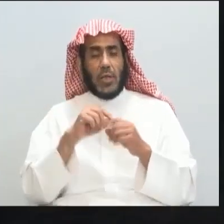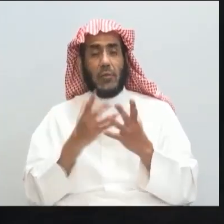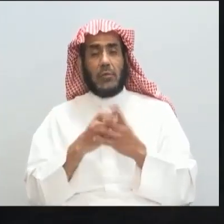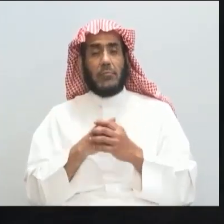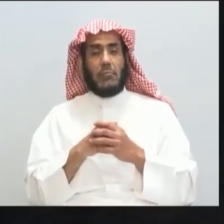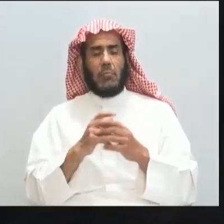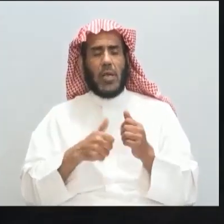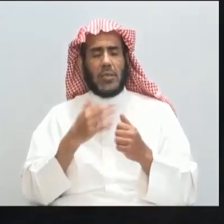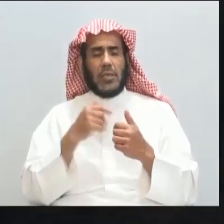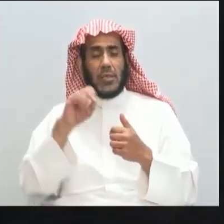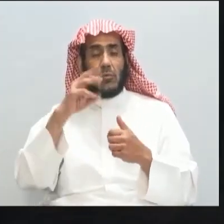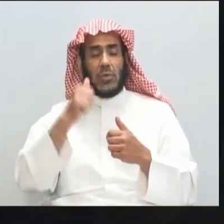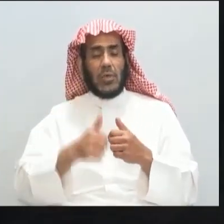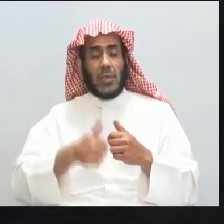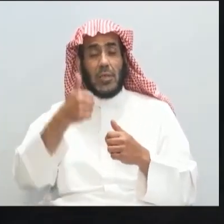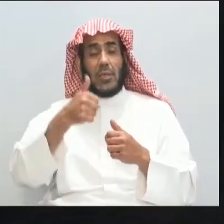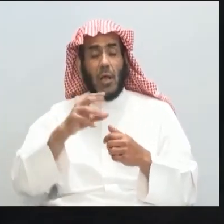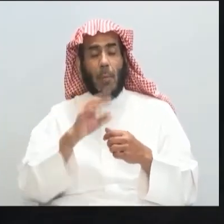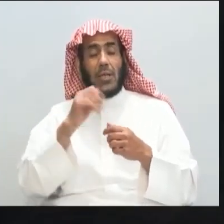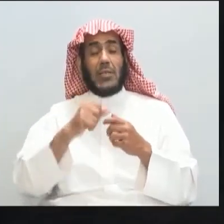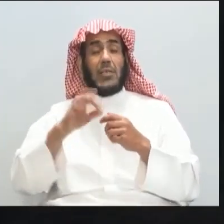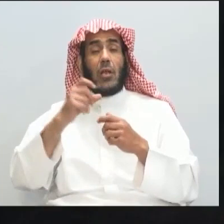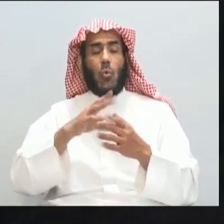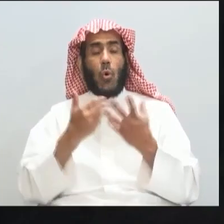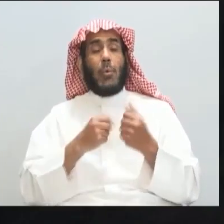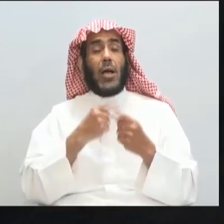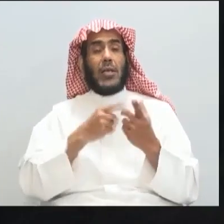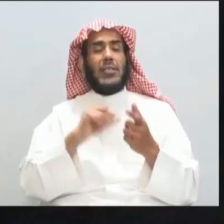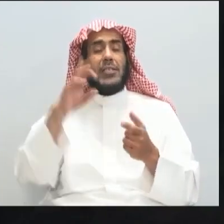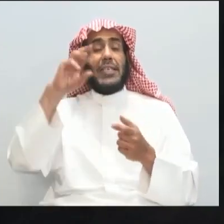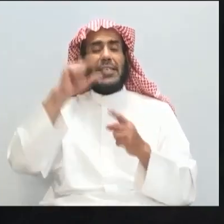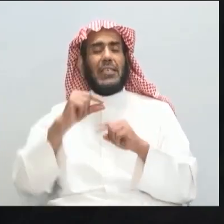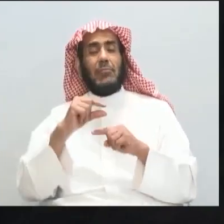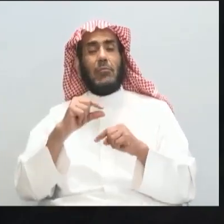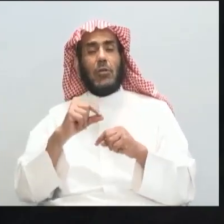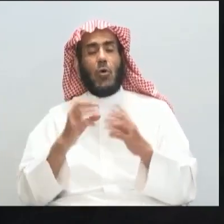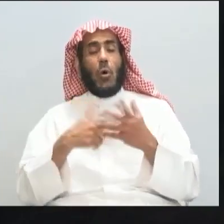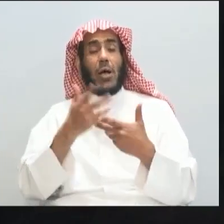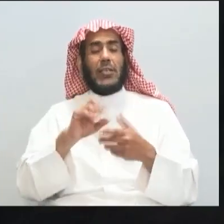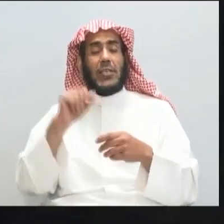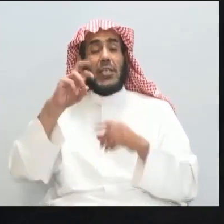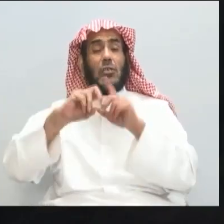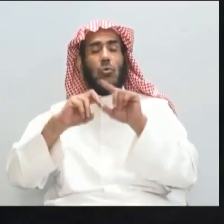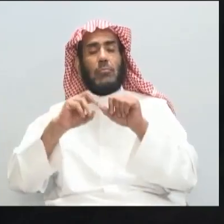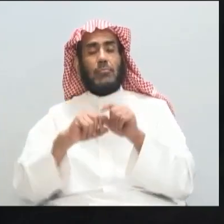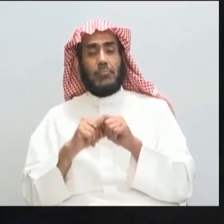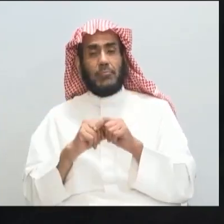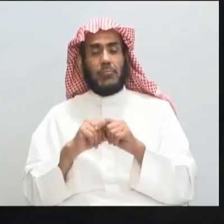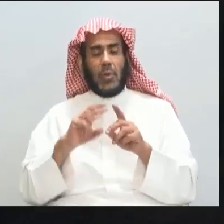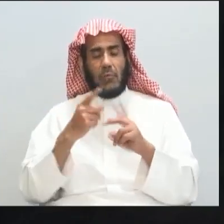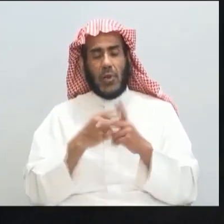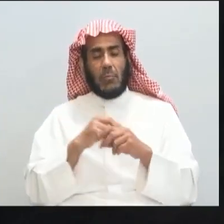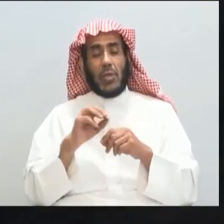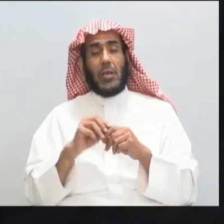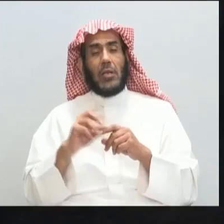انه ما احسن زيد زيدا ما احسن زيدا وما احسن زيد وما احسن زيد هنا الفرق